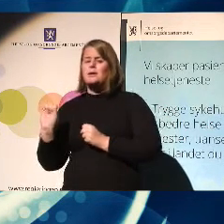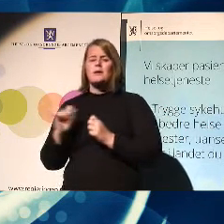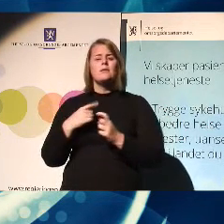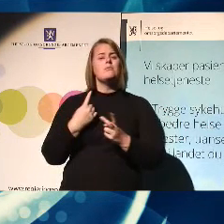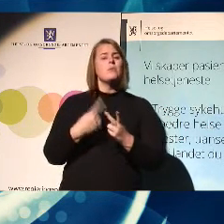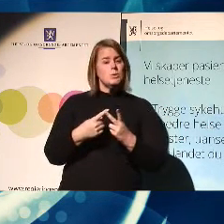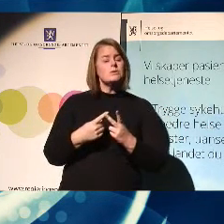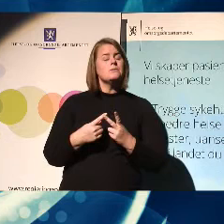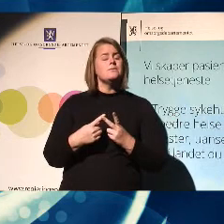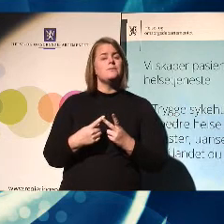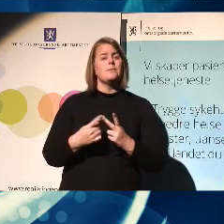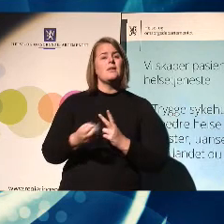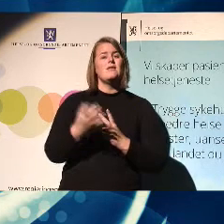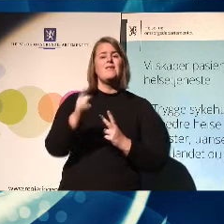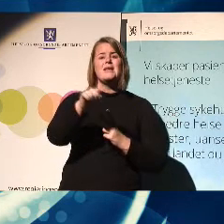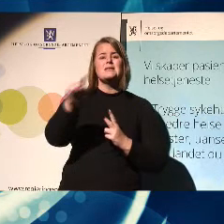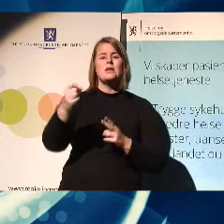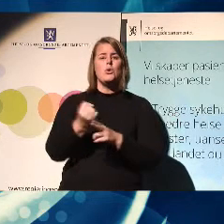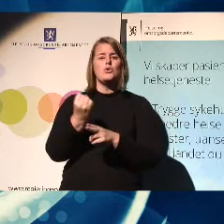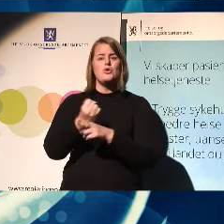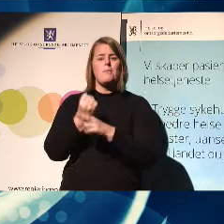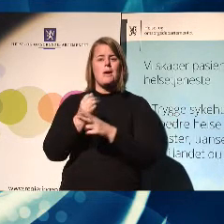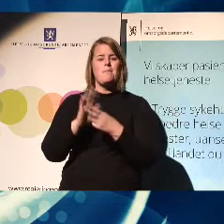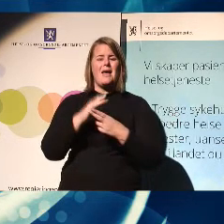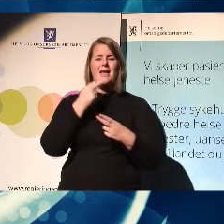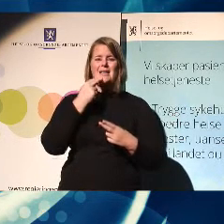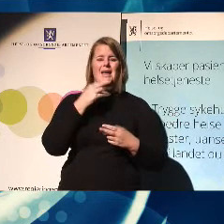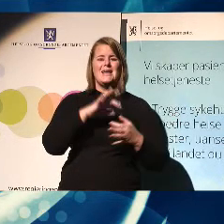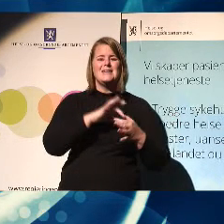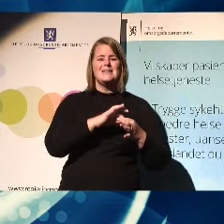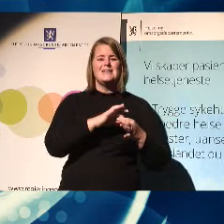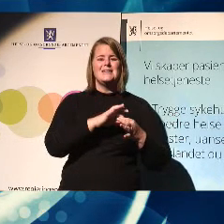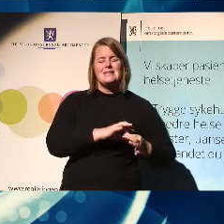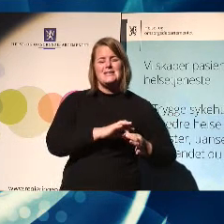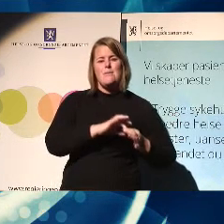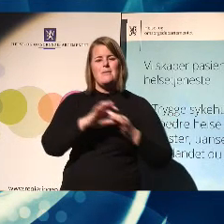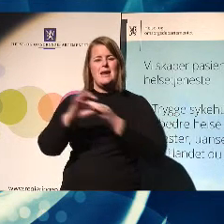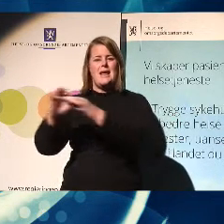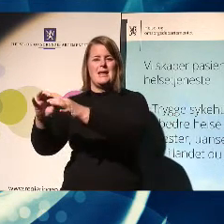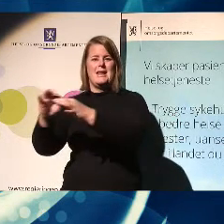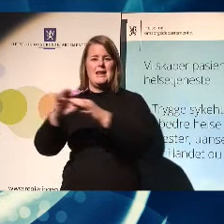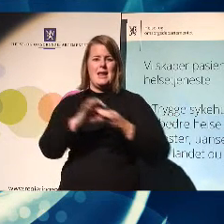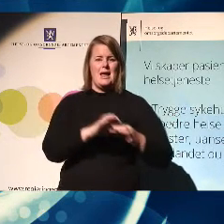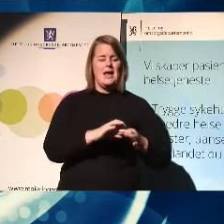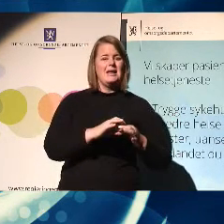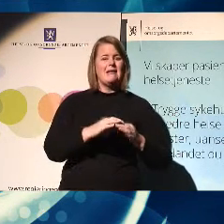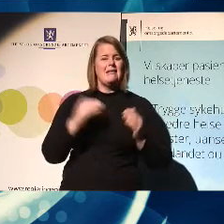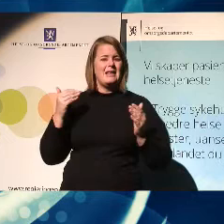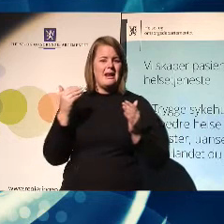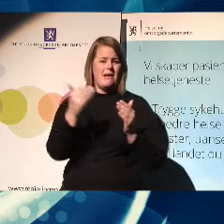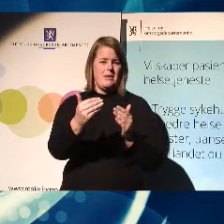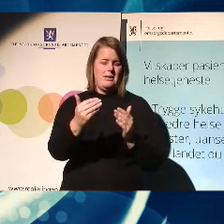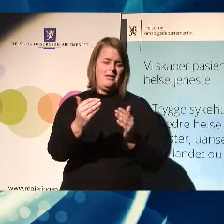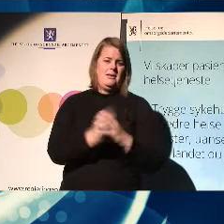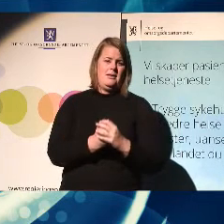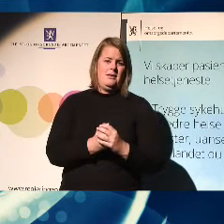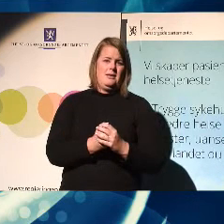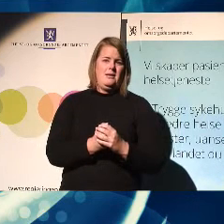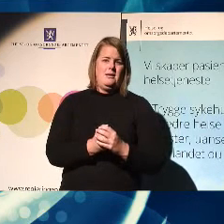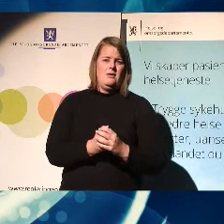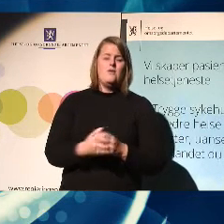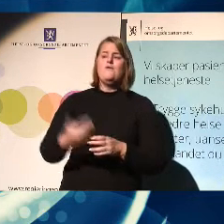fleste jobber nå etter det vi kaller for en sammenhengende eller en all hazards approach. Det betyr vi forlater tanken om at vi må ha